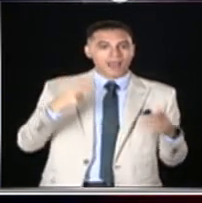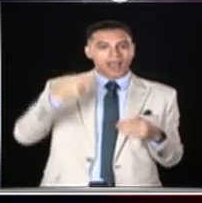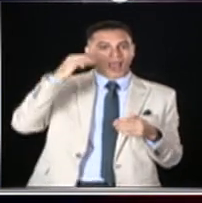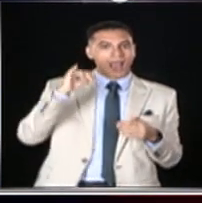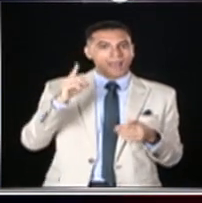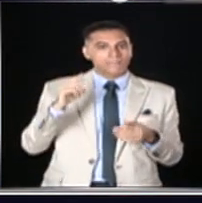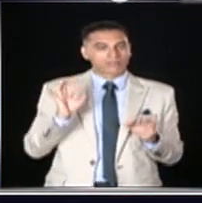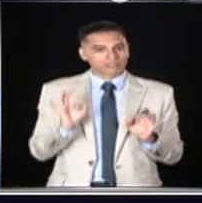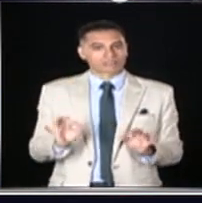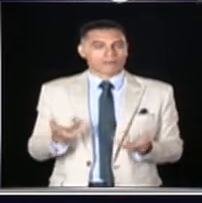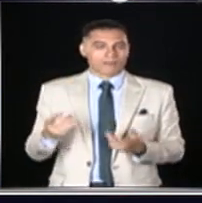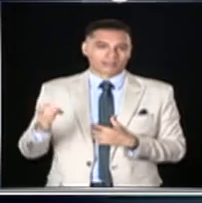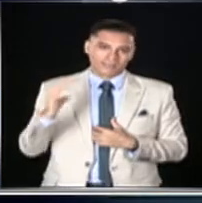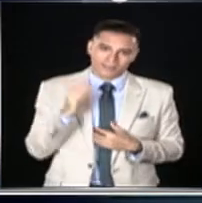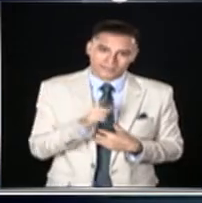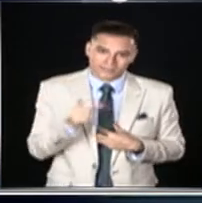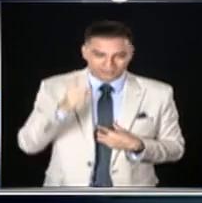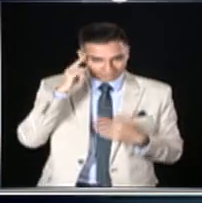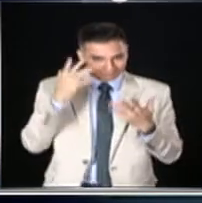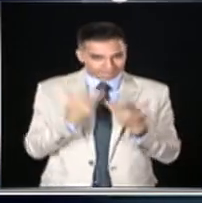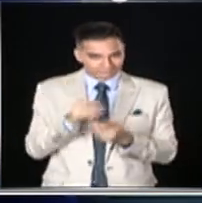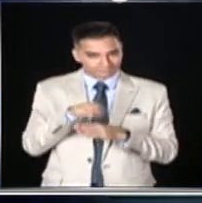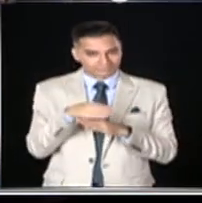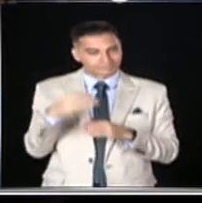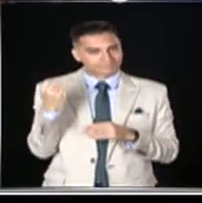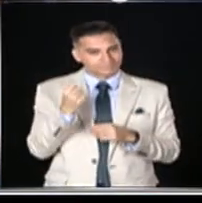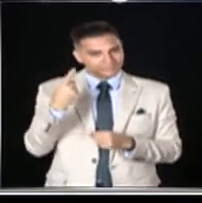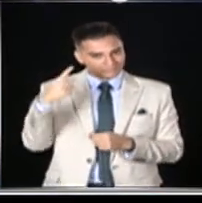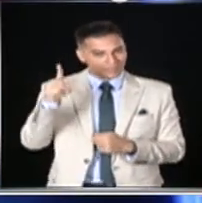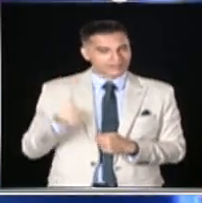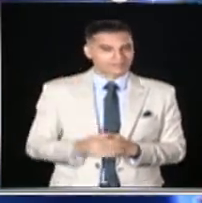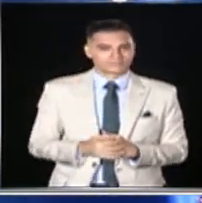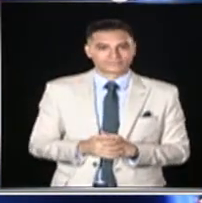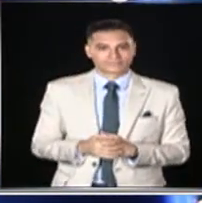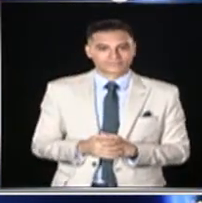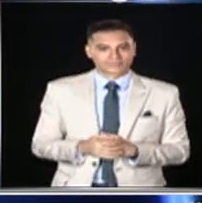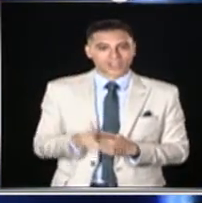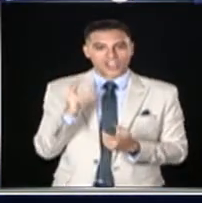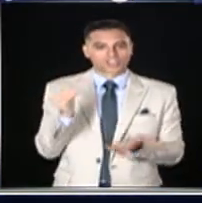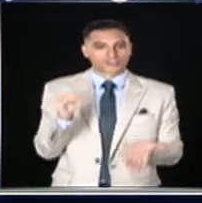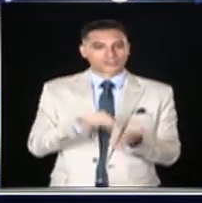عامر طبعاً. إجابة صحيحة. 20 نقطة، النتيجة اتغيرت 5.